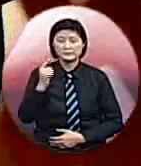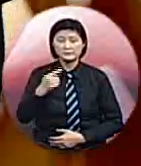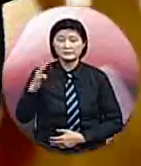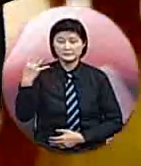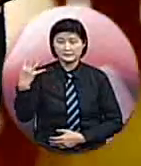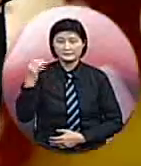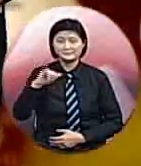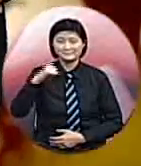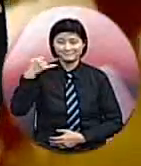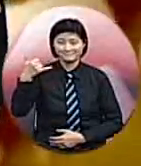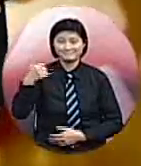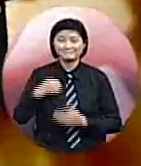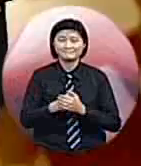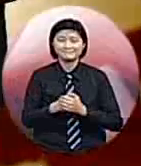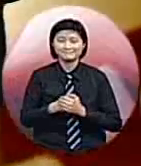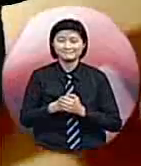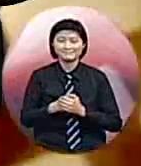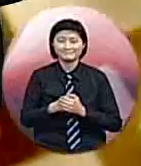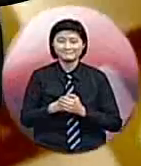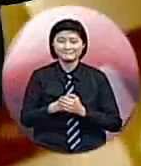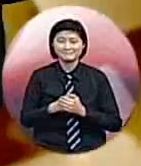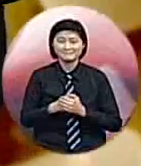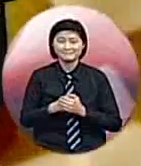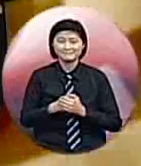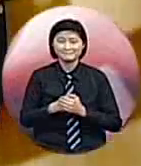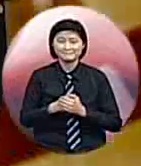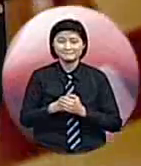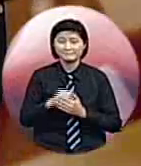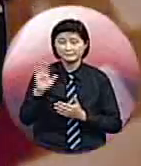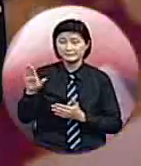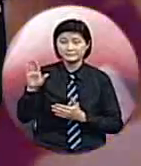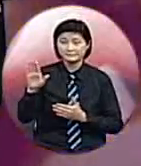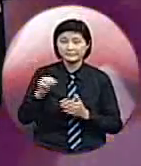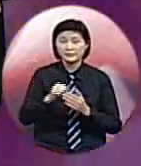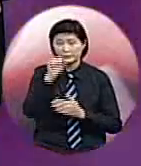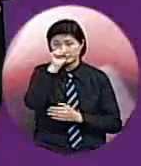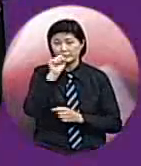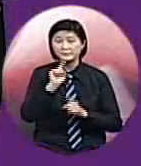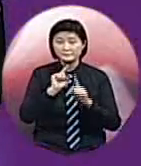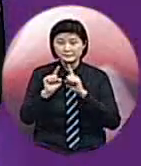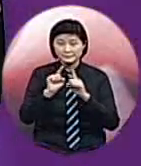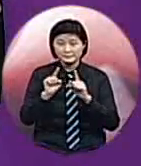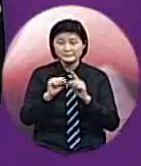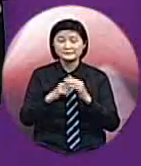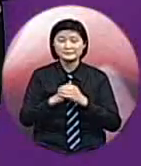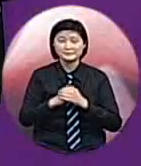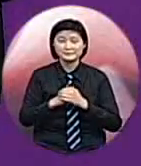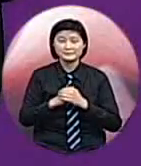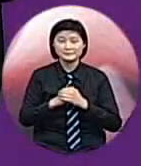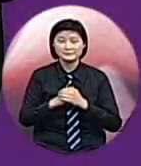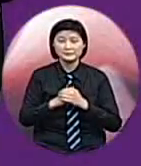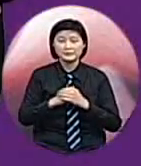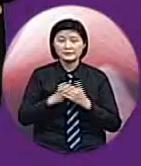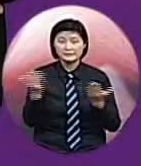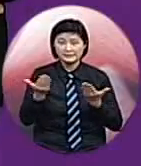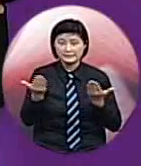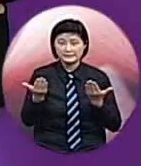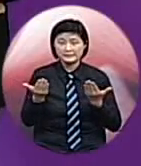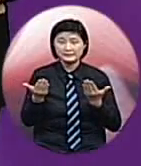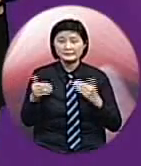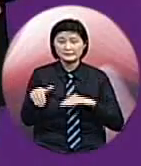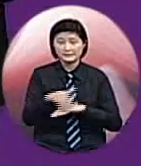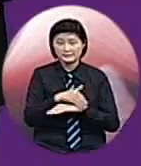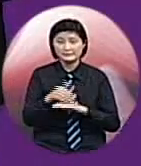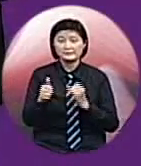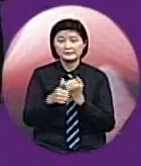060-608-1004번입니다. 네. 김정아 씨. 네. 이 좋은 소식. 좋은 소식? 예. 네. 직장 다니는 남편.